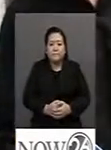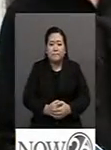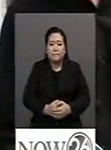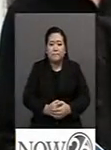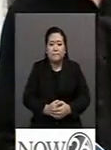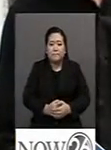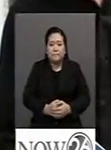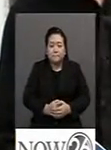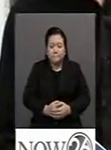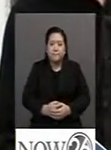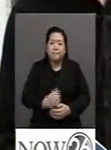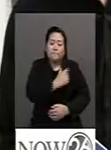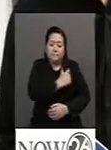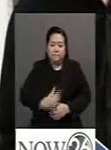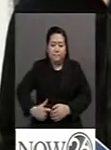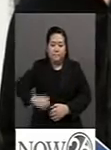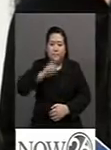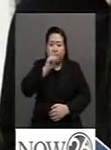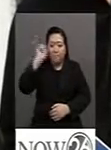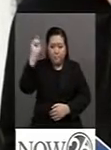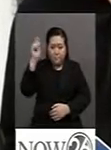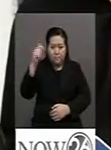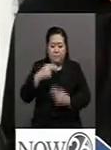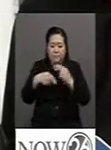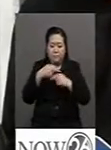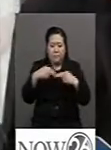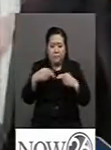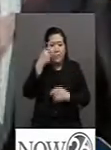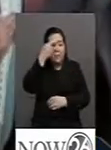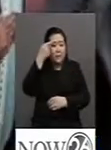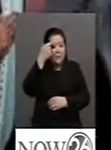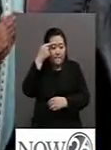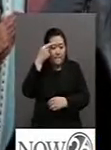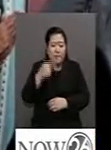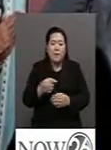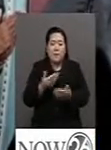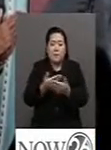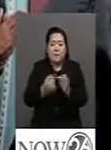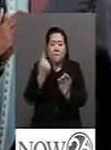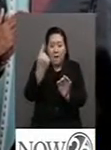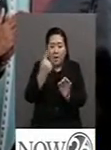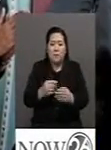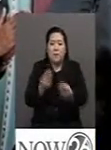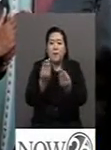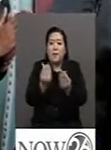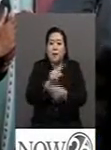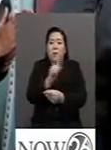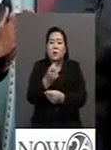ค์เจ้าสิริวัณวรีนารีรัตน์ประธานริบบิ้นดำติดเหรียญบาทหน้าหลังพิมพ์คำว่า13ตุลา